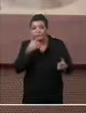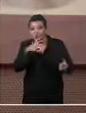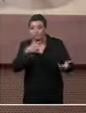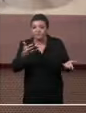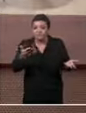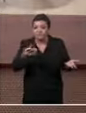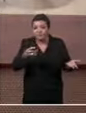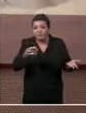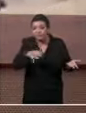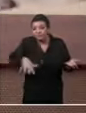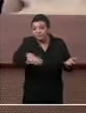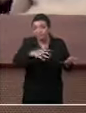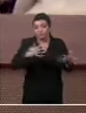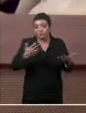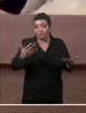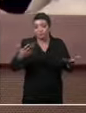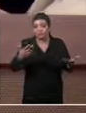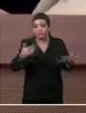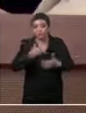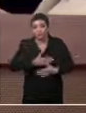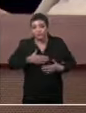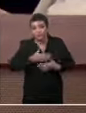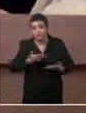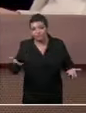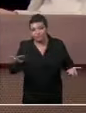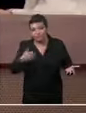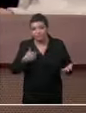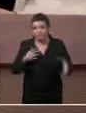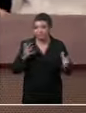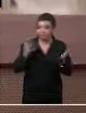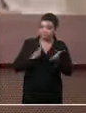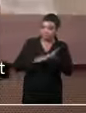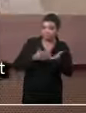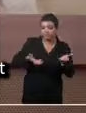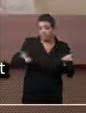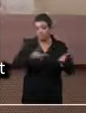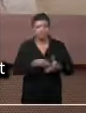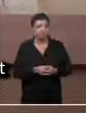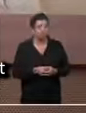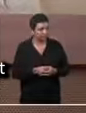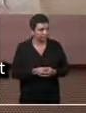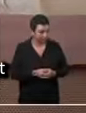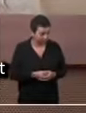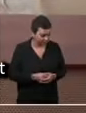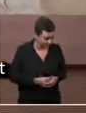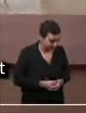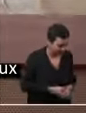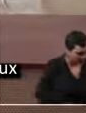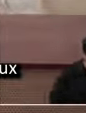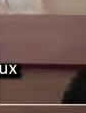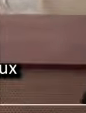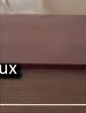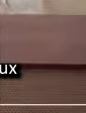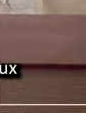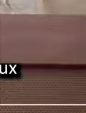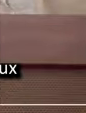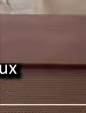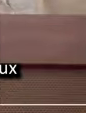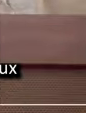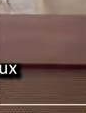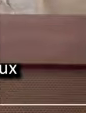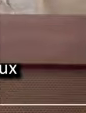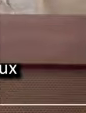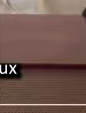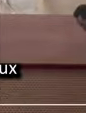pouvoir nous en féliciter. Je pense que nous pouvons également nous féliciter d'avoir une politique